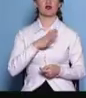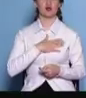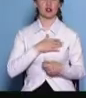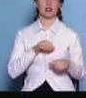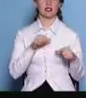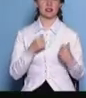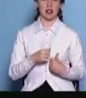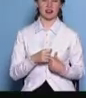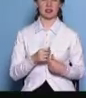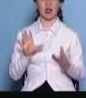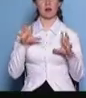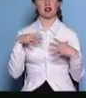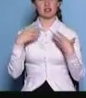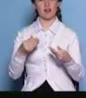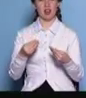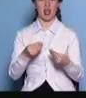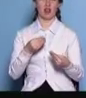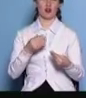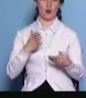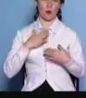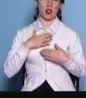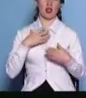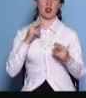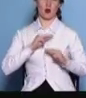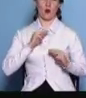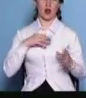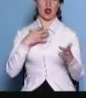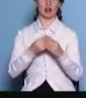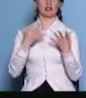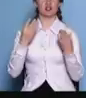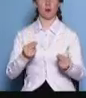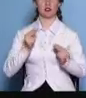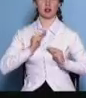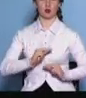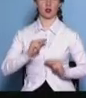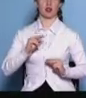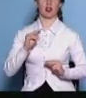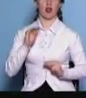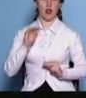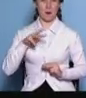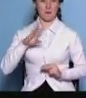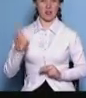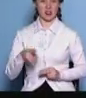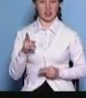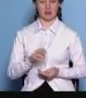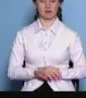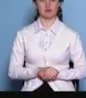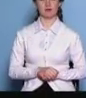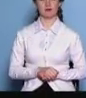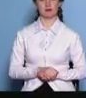сердца. Поздравляю, коллеги, с днем сотрудников органов внутренних дел. Елена